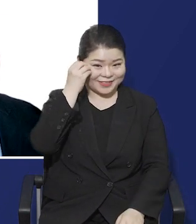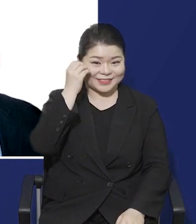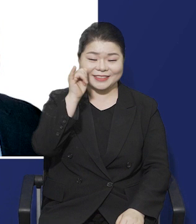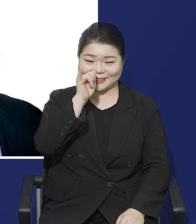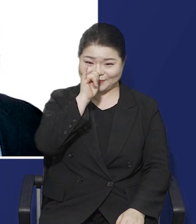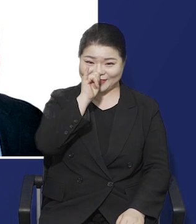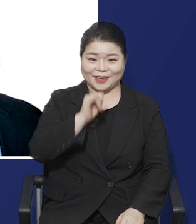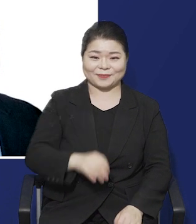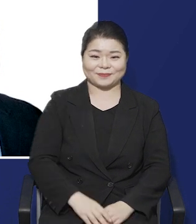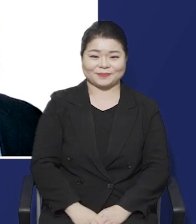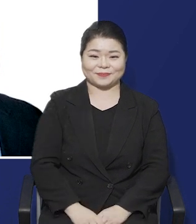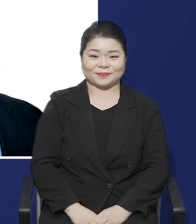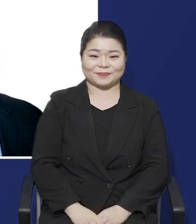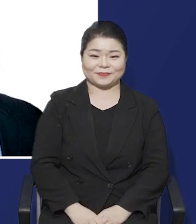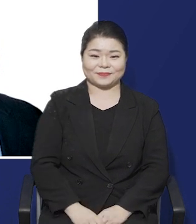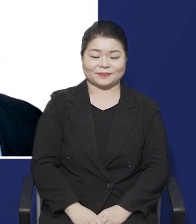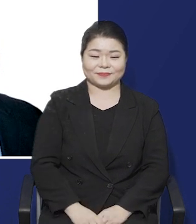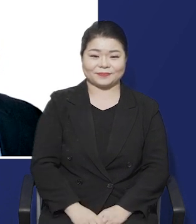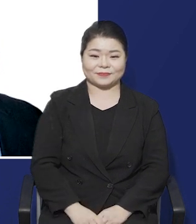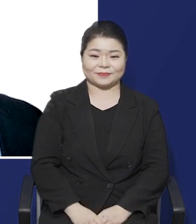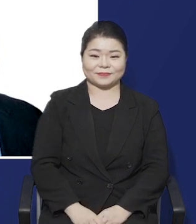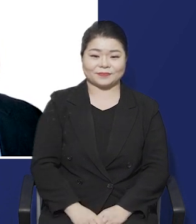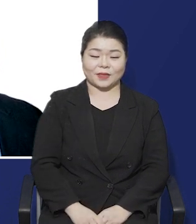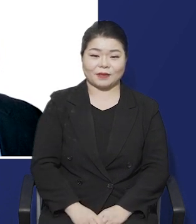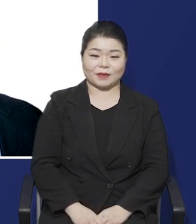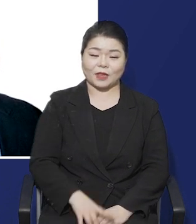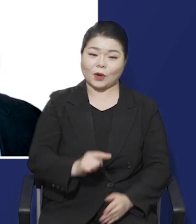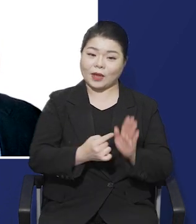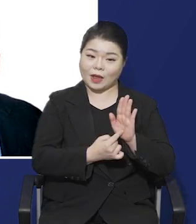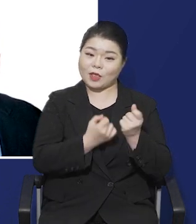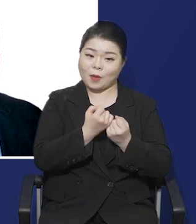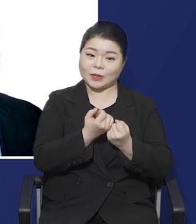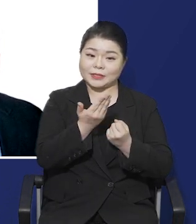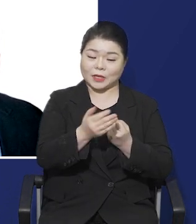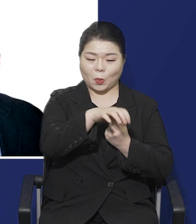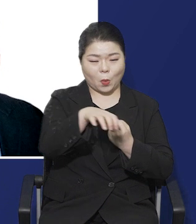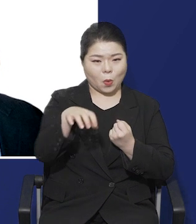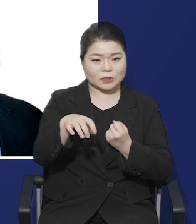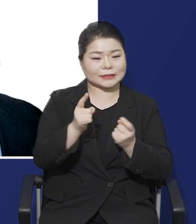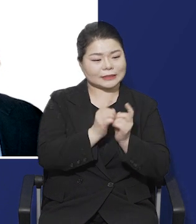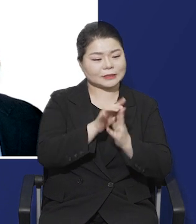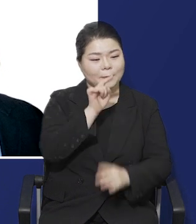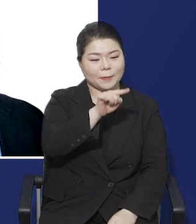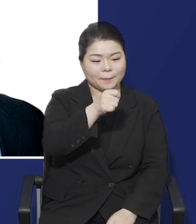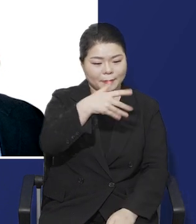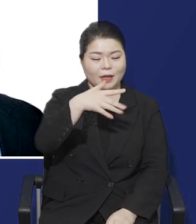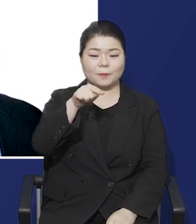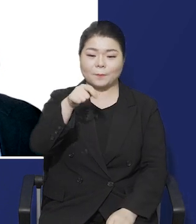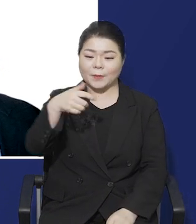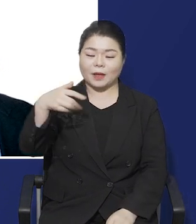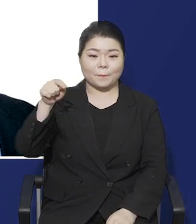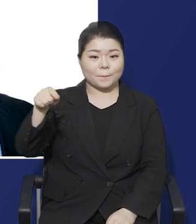무역거래 알선 플랫폼들이 있습니다. 이러한 언급된 해외 사이트를 한 번씩 경험해서 더 많은